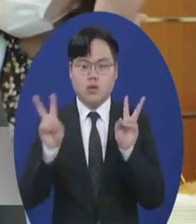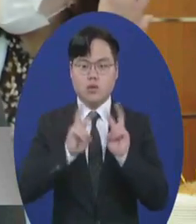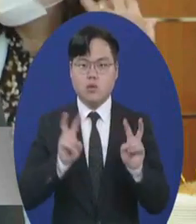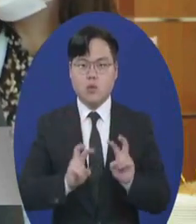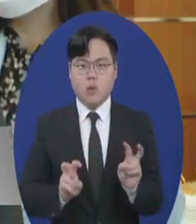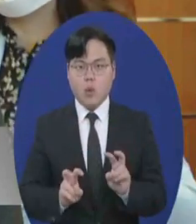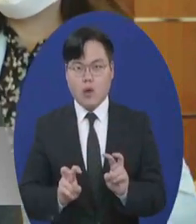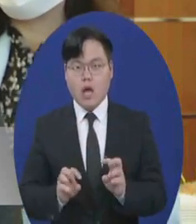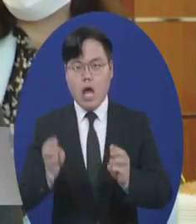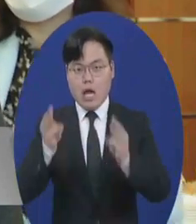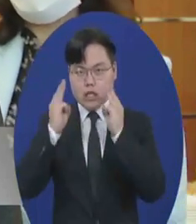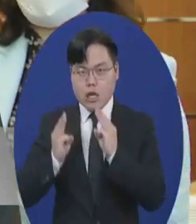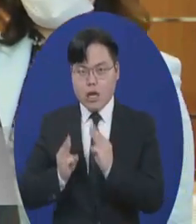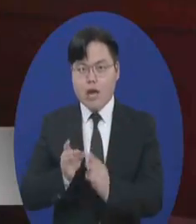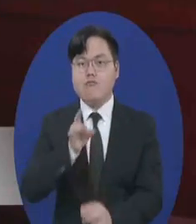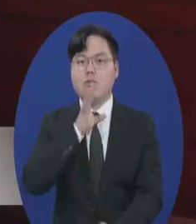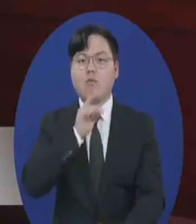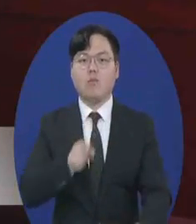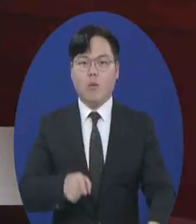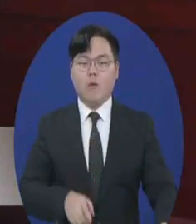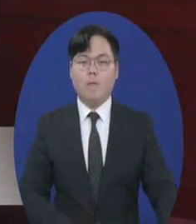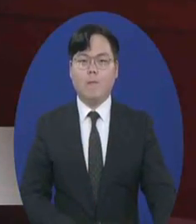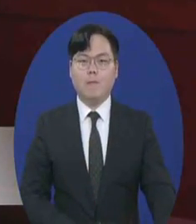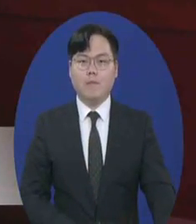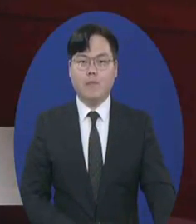судалж энэ шийдлийг гаргана гэж бодож байгаа.